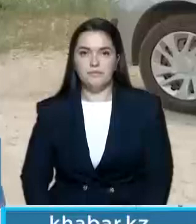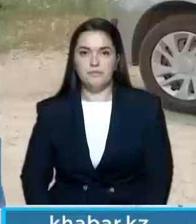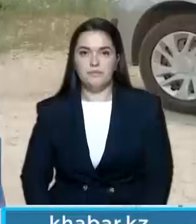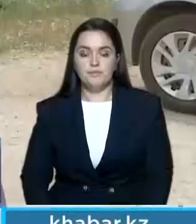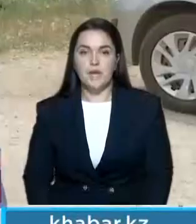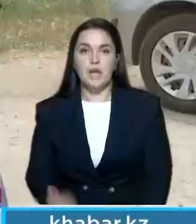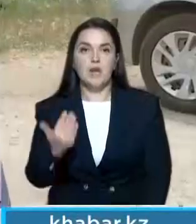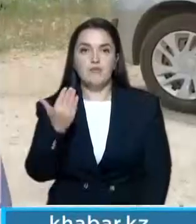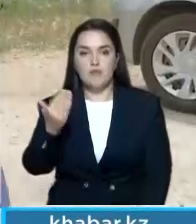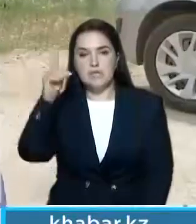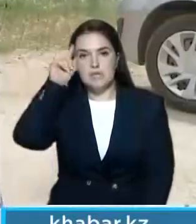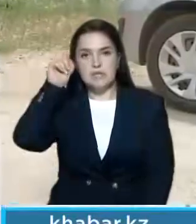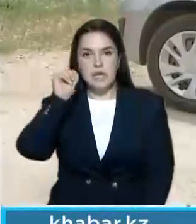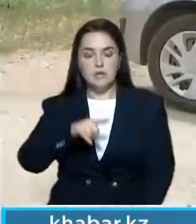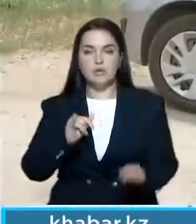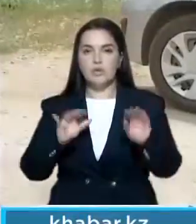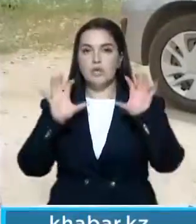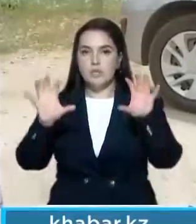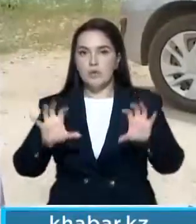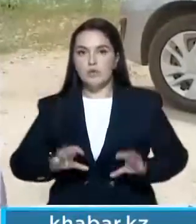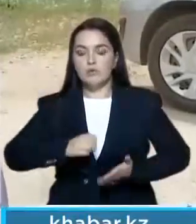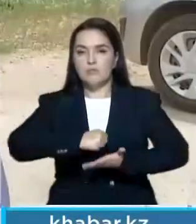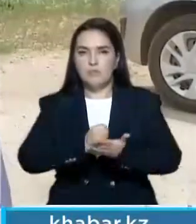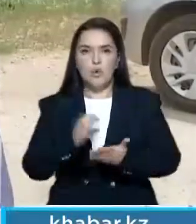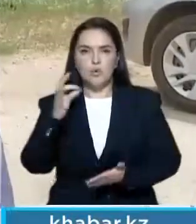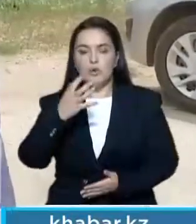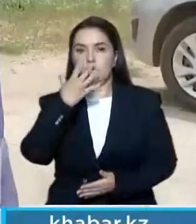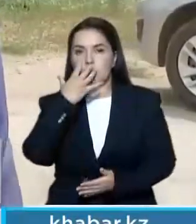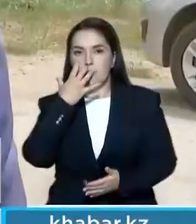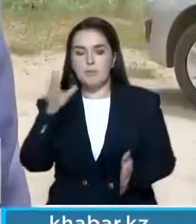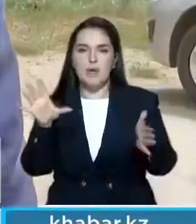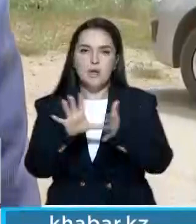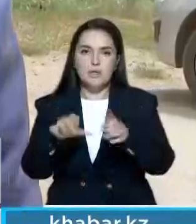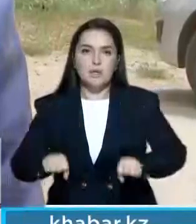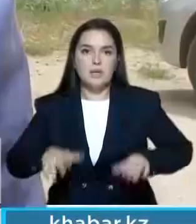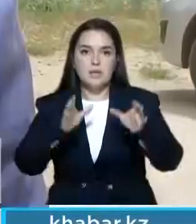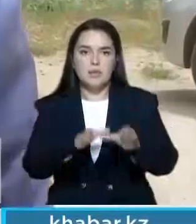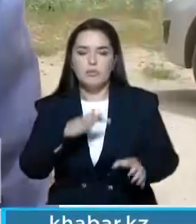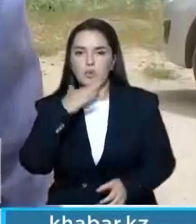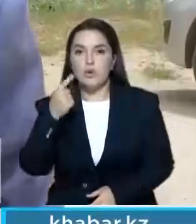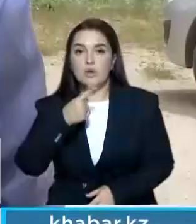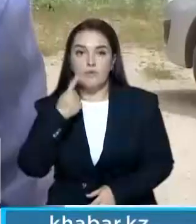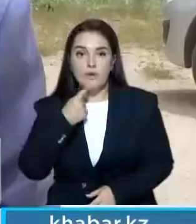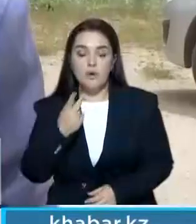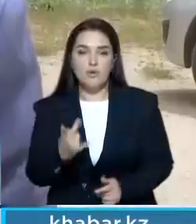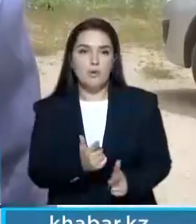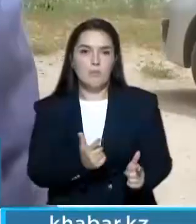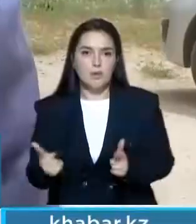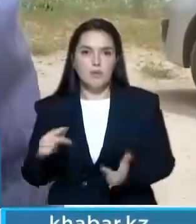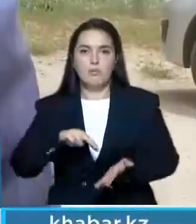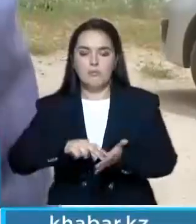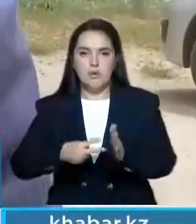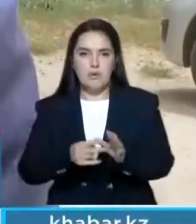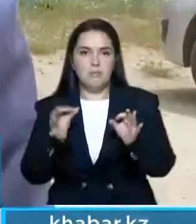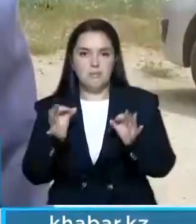Как вы знаете, принят закон о теплоэнергетике. Мы сейчас много об этом говорим. В целом видим, что подготовка идет по плану.